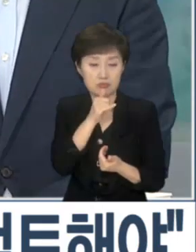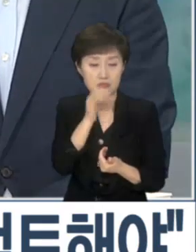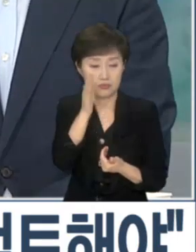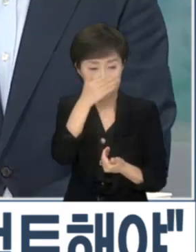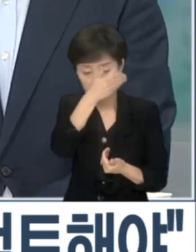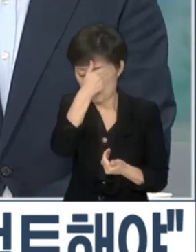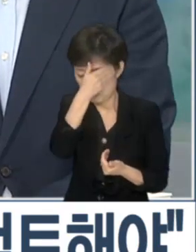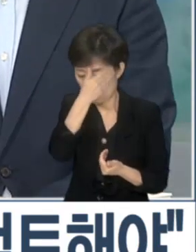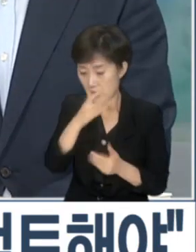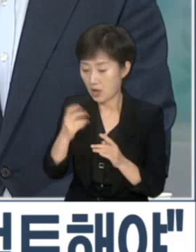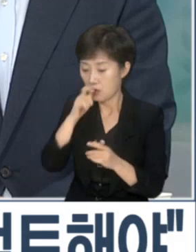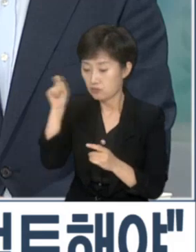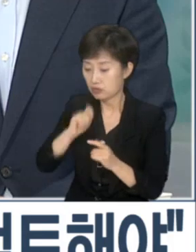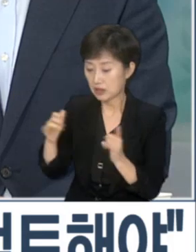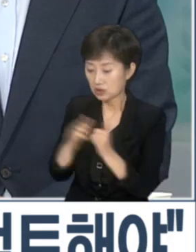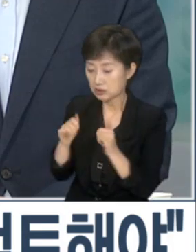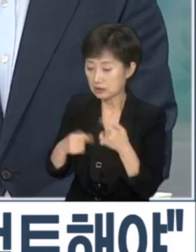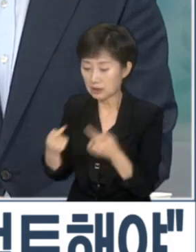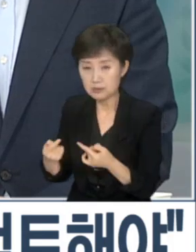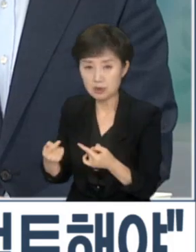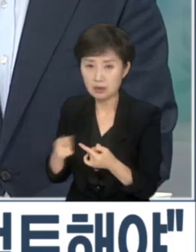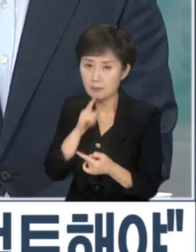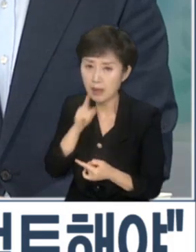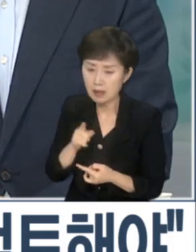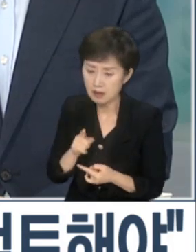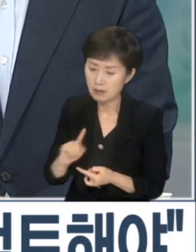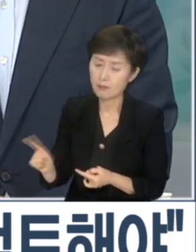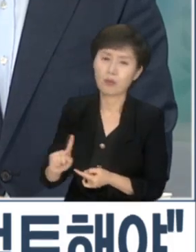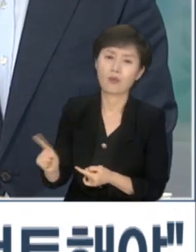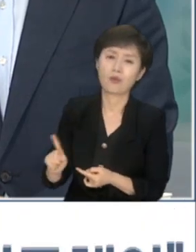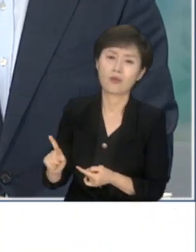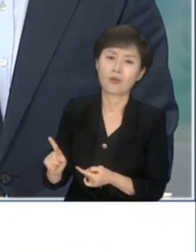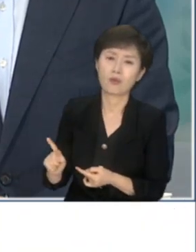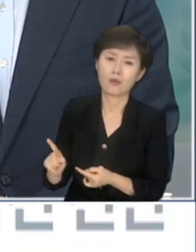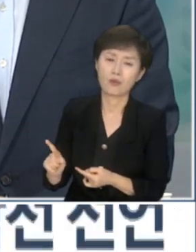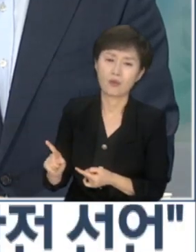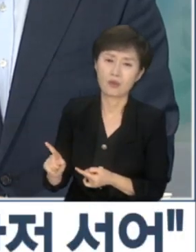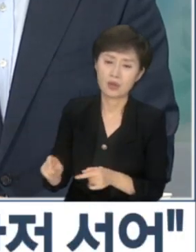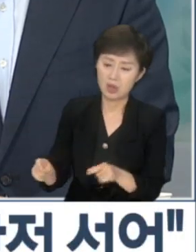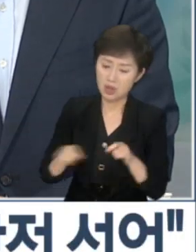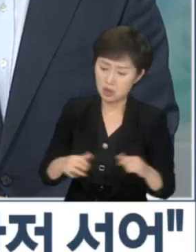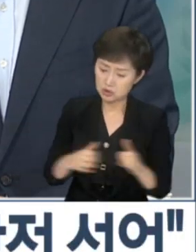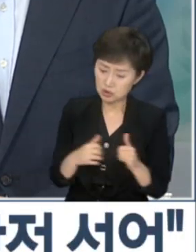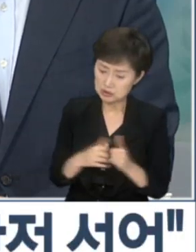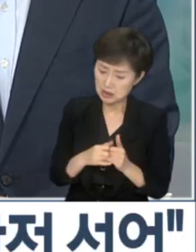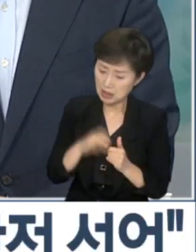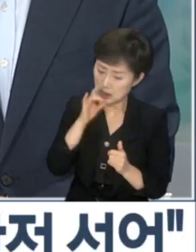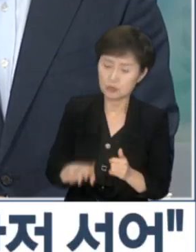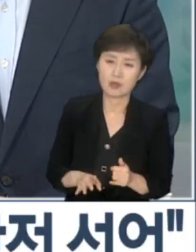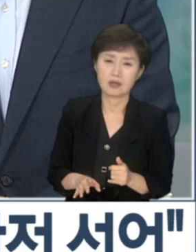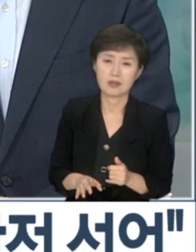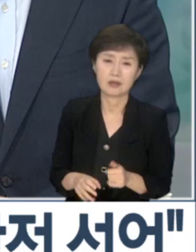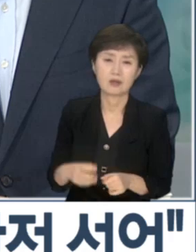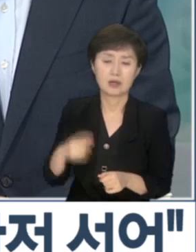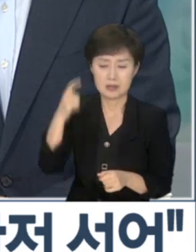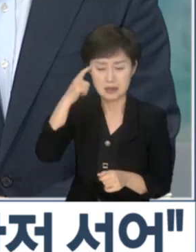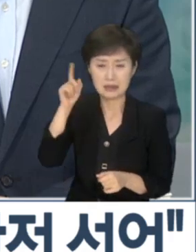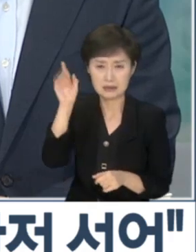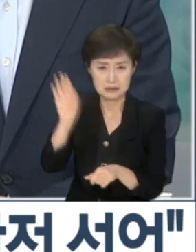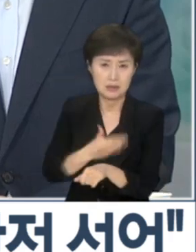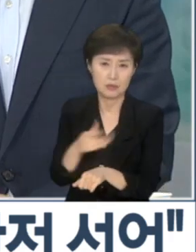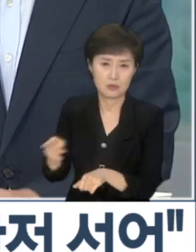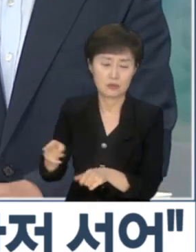이것은 전쟁의 그 불바다를 만들 수도 있겠다 대한민국을 이런 위험한 사고라고 저는